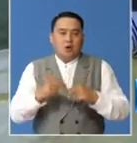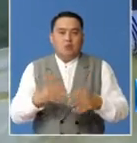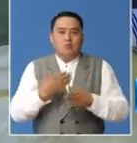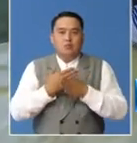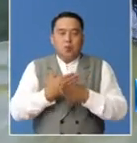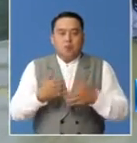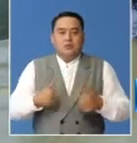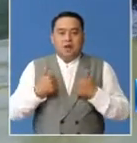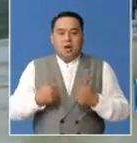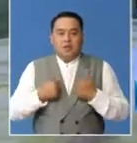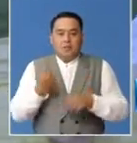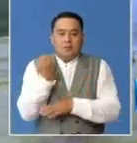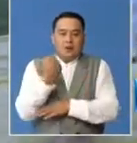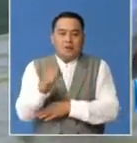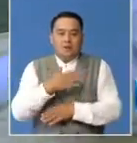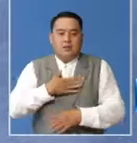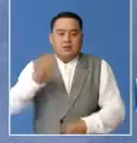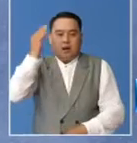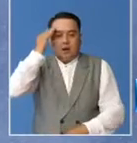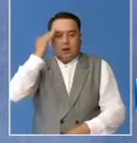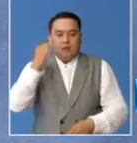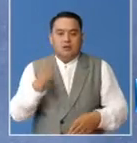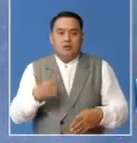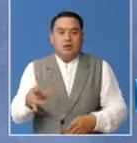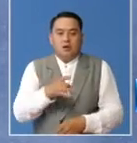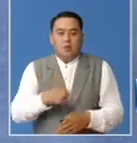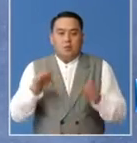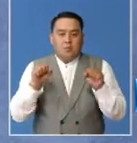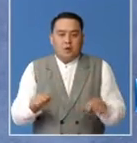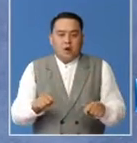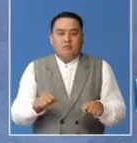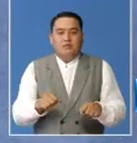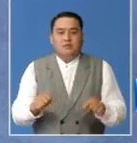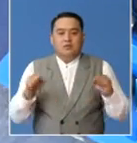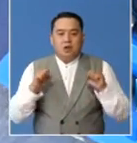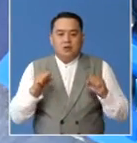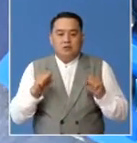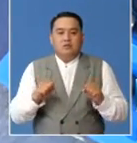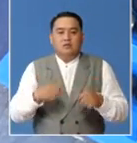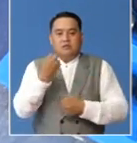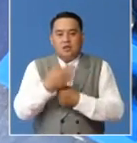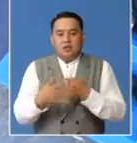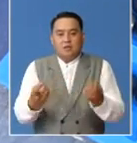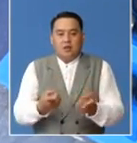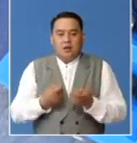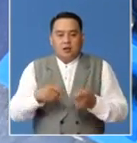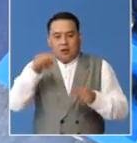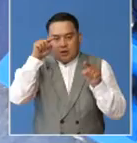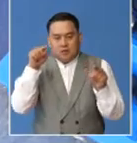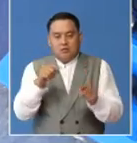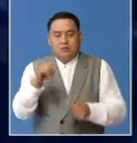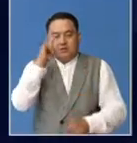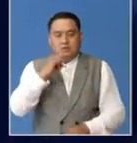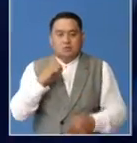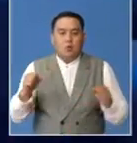благодаря стараниям и громким победам наших талантливых атлетов, регион по праву считается кузницей спортивных кадров и центром притяжения звезд казахстанского